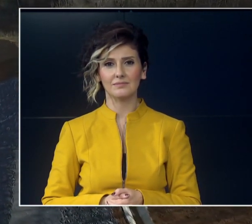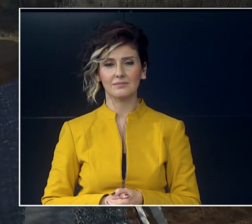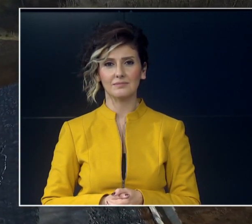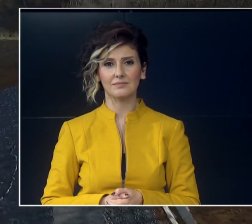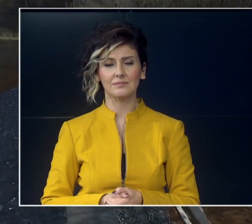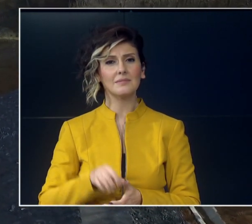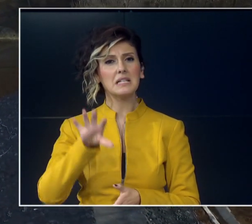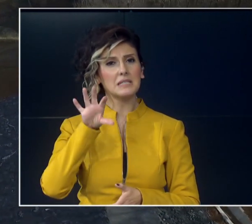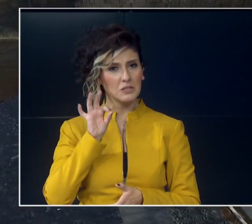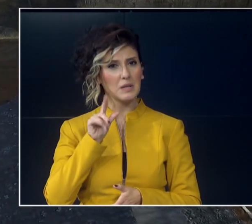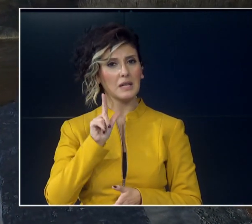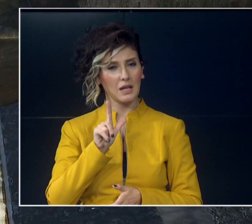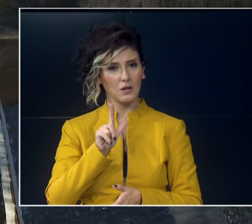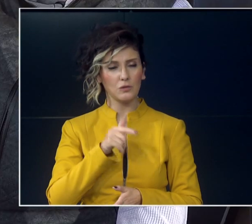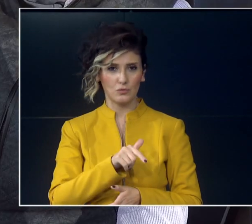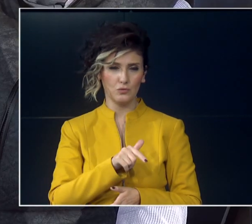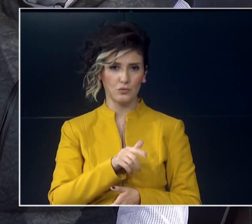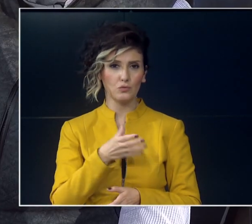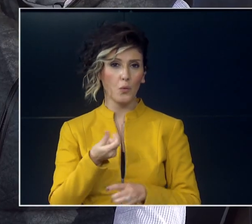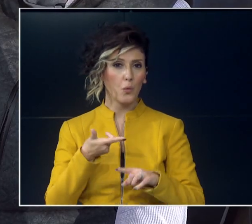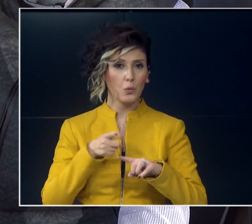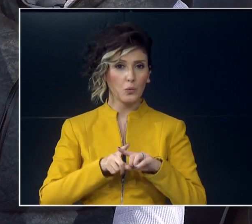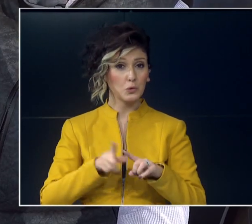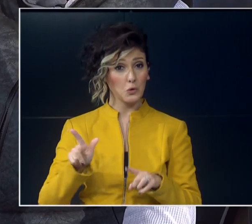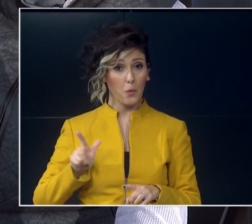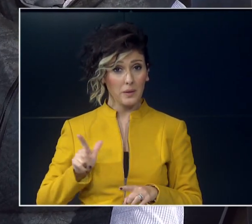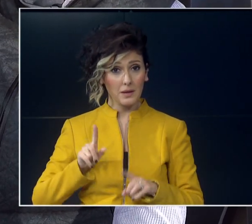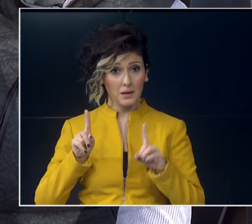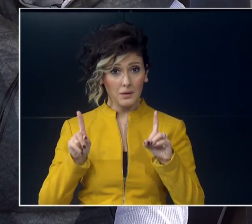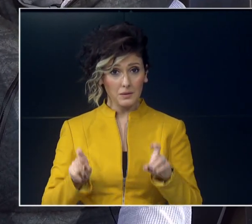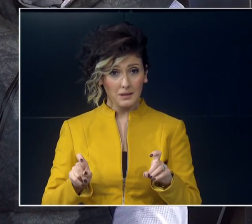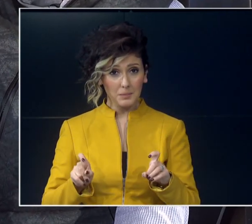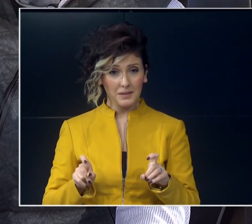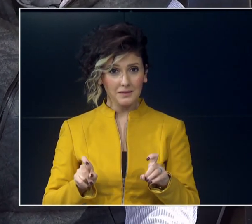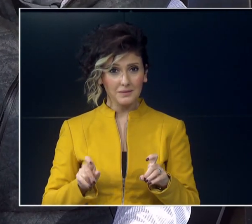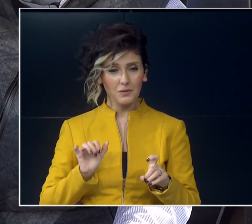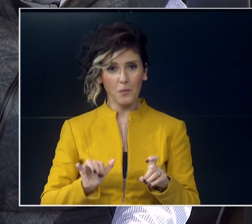Seçmek gerekiyorsa, yani bir koy, yani çok lüks bir otel mi?